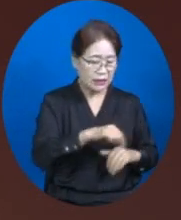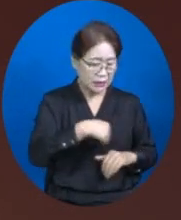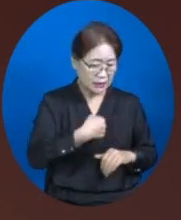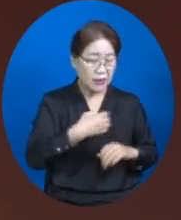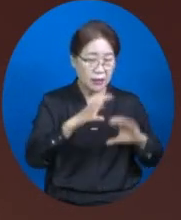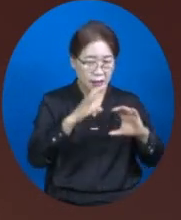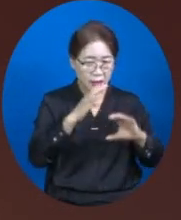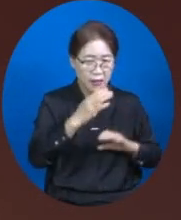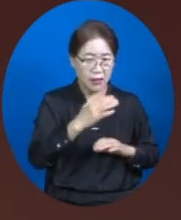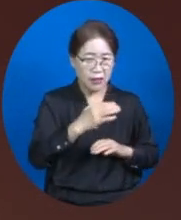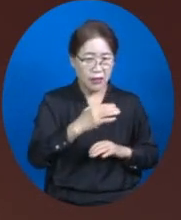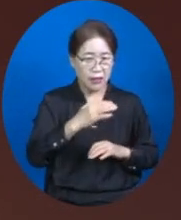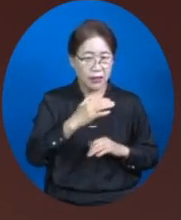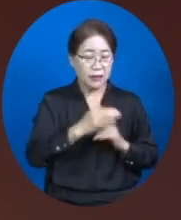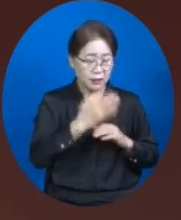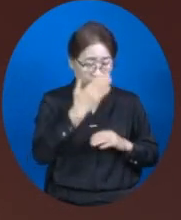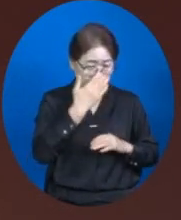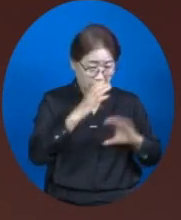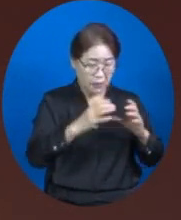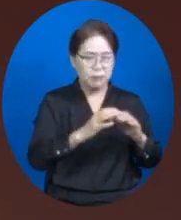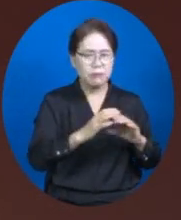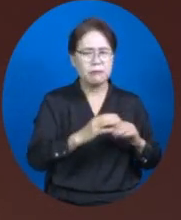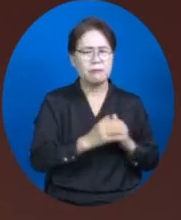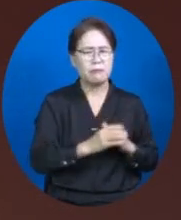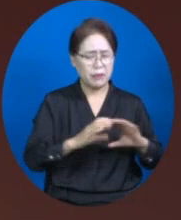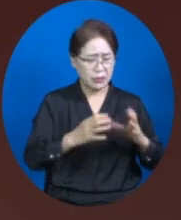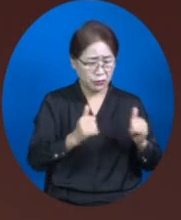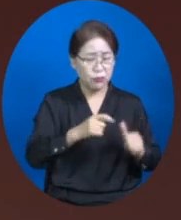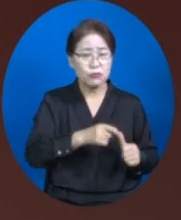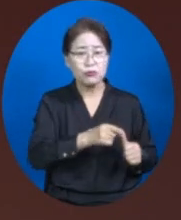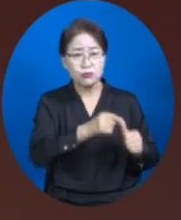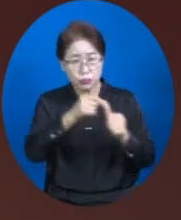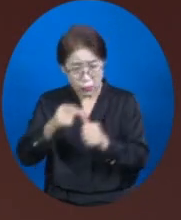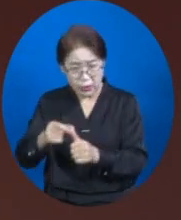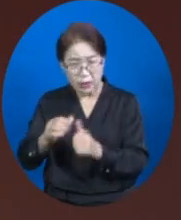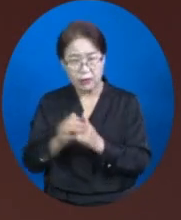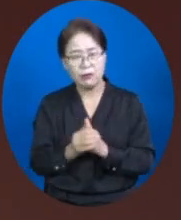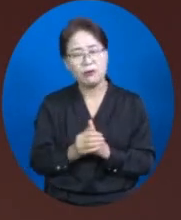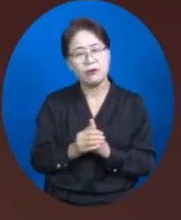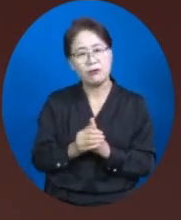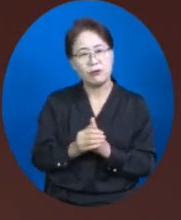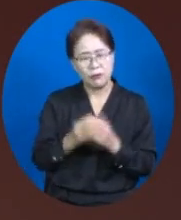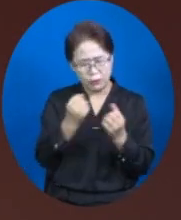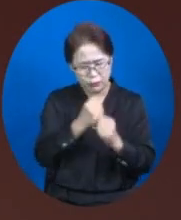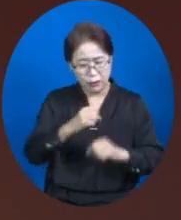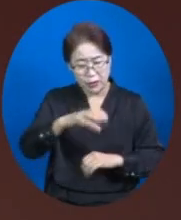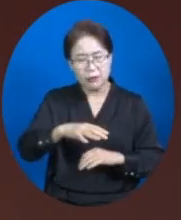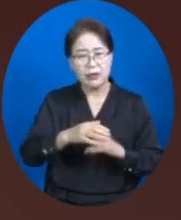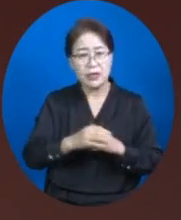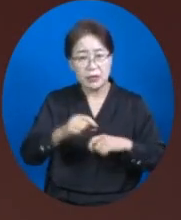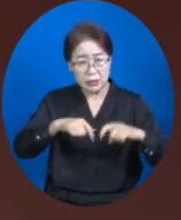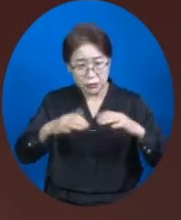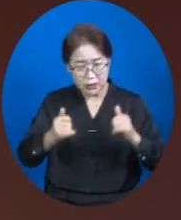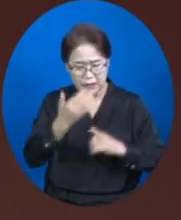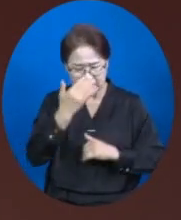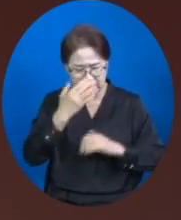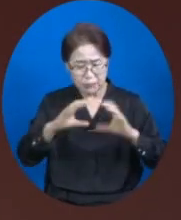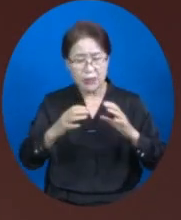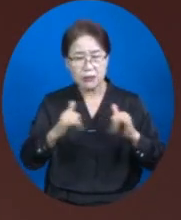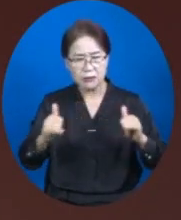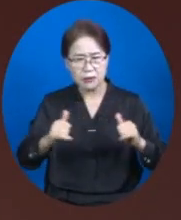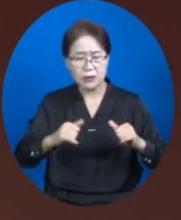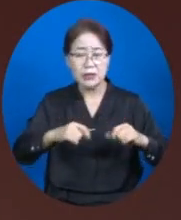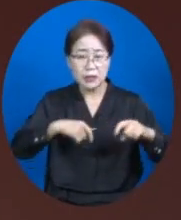백성을 구원하여 내었습니다 그리고 광야 40년 동안 지도자로서 이스라엘 백성들을